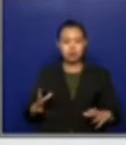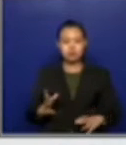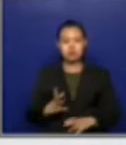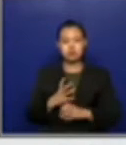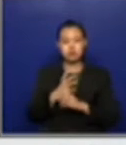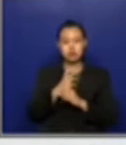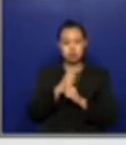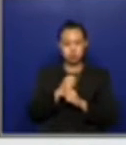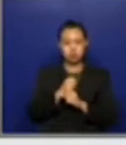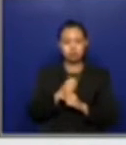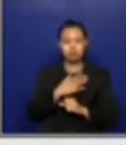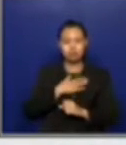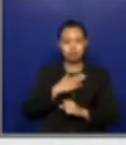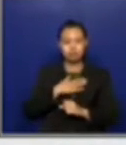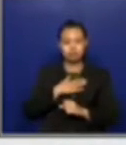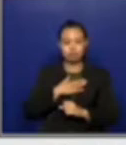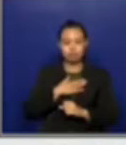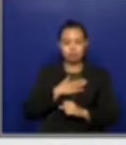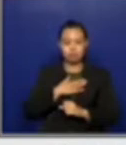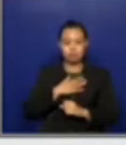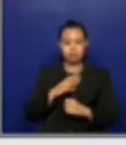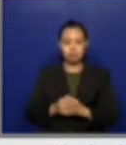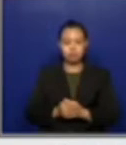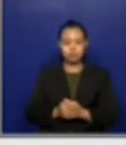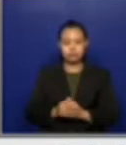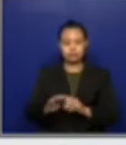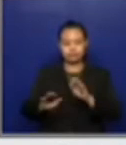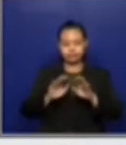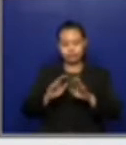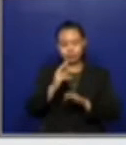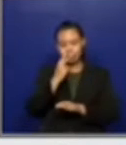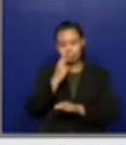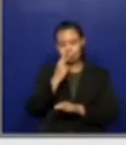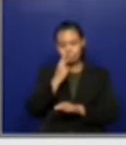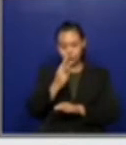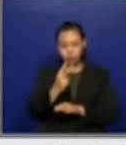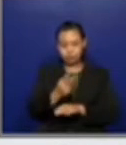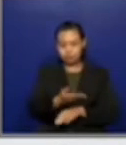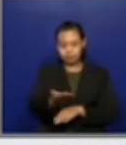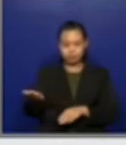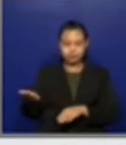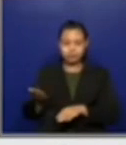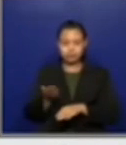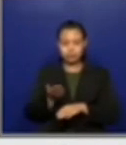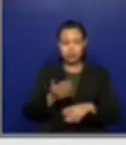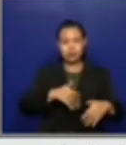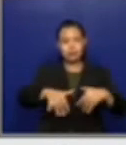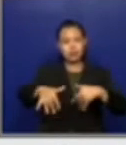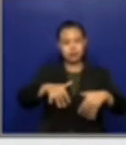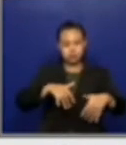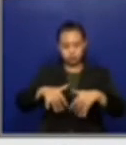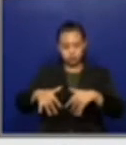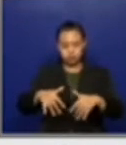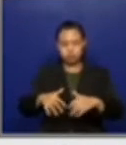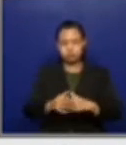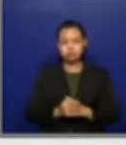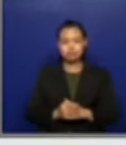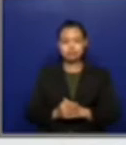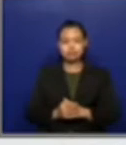ายของกระผมเพื่อเปรียบเทียบให้เพื่อนสมาชิกและประชาชนที่รับชมอยู่